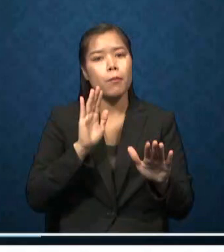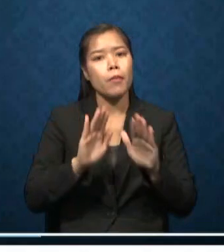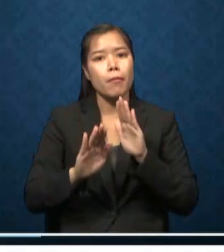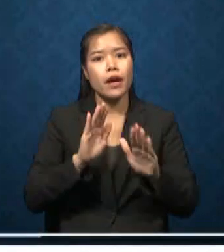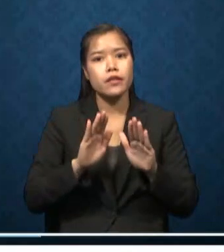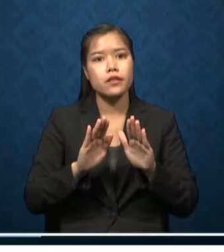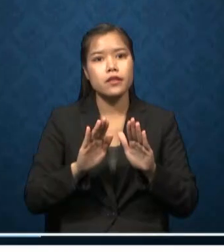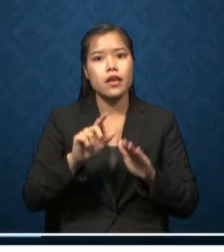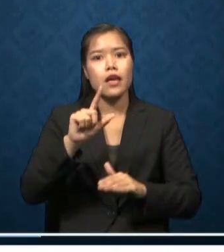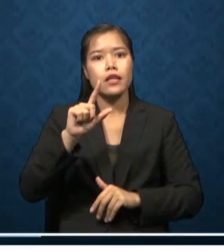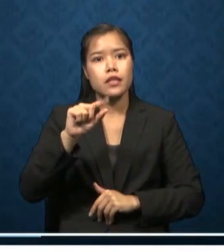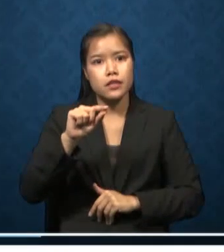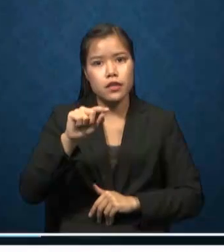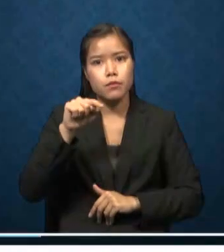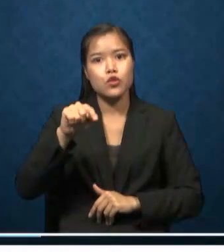ณ